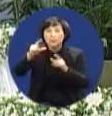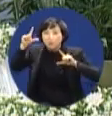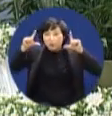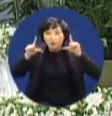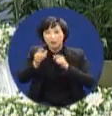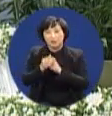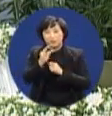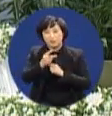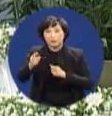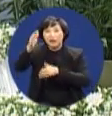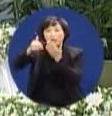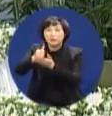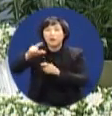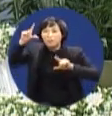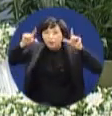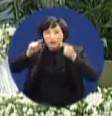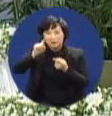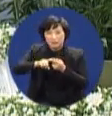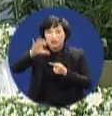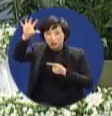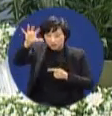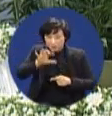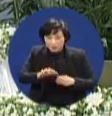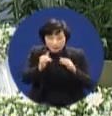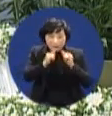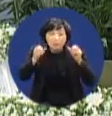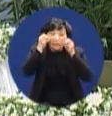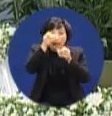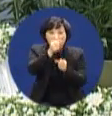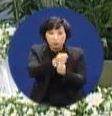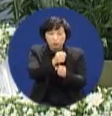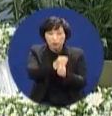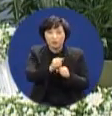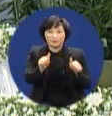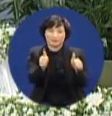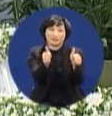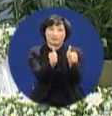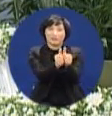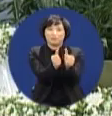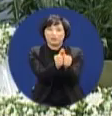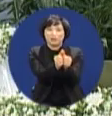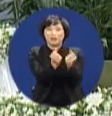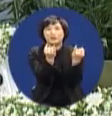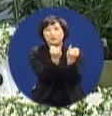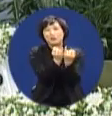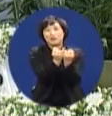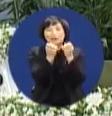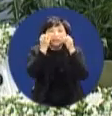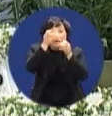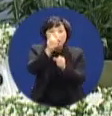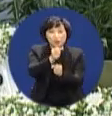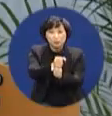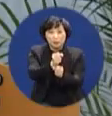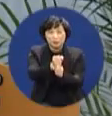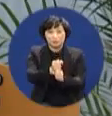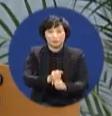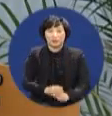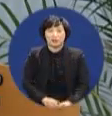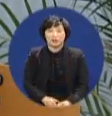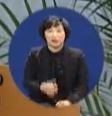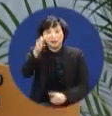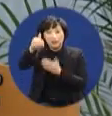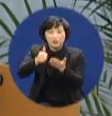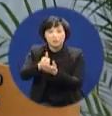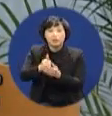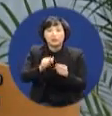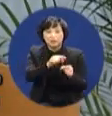곧 하나님의 형상대로 사람을 창조하시되 남자와 여자를 창조하시고, 하나님이